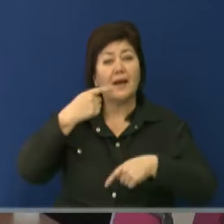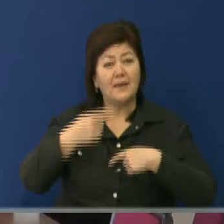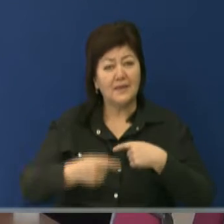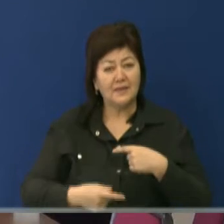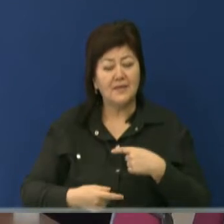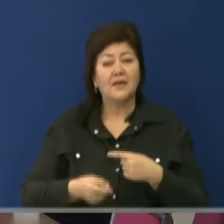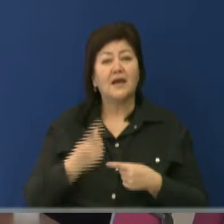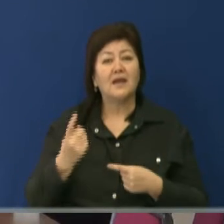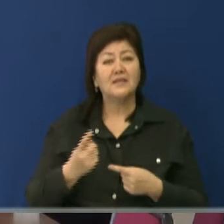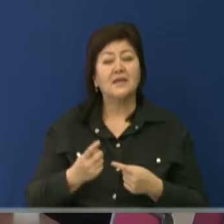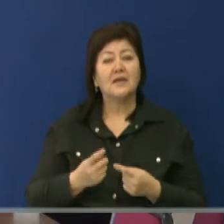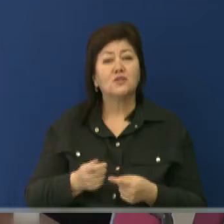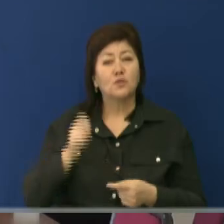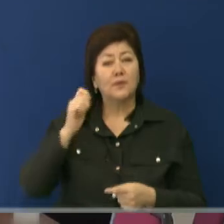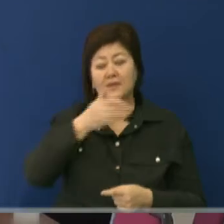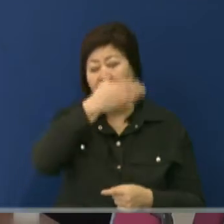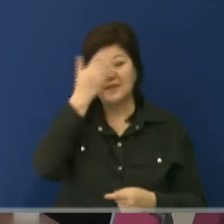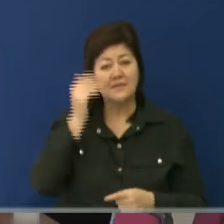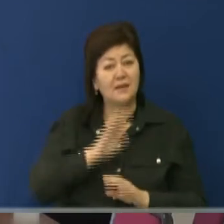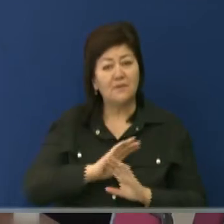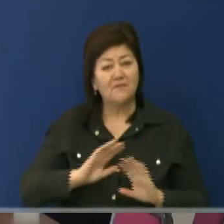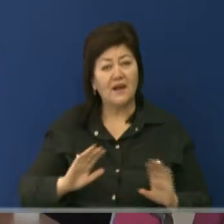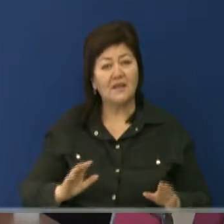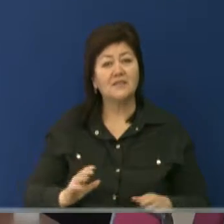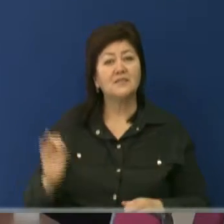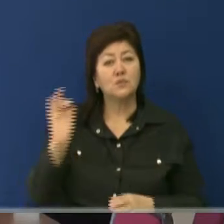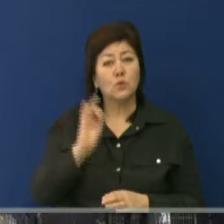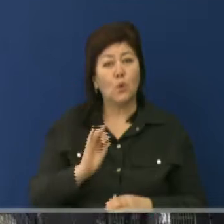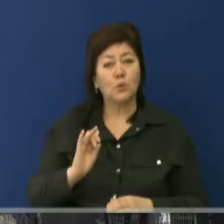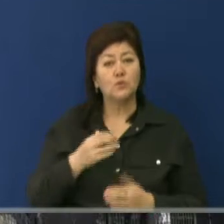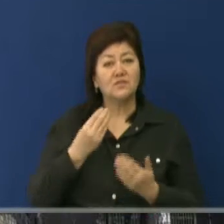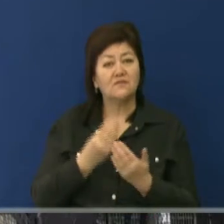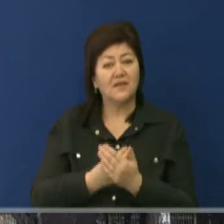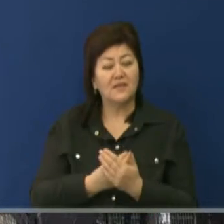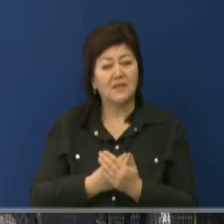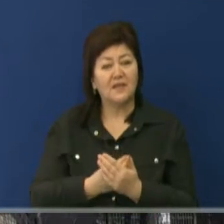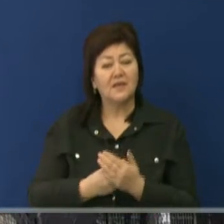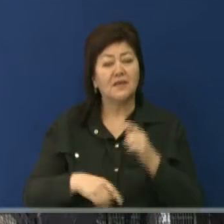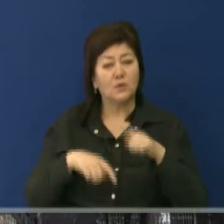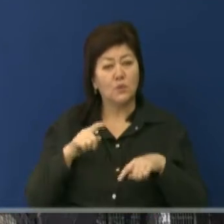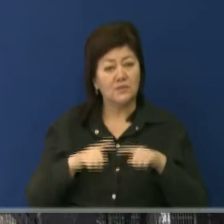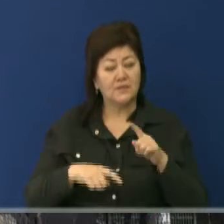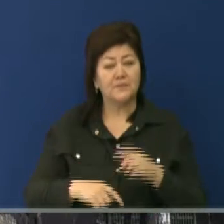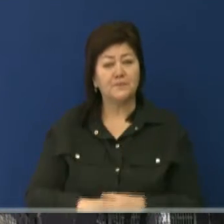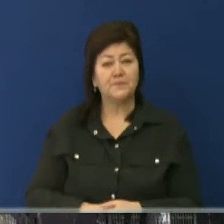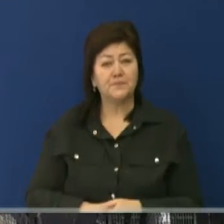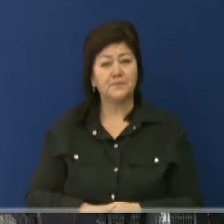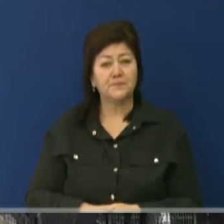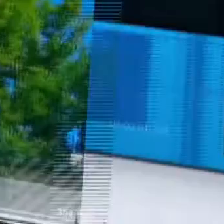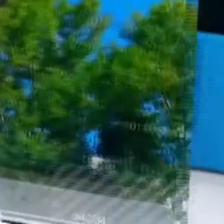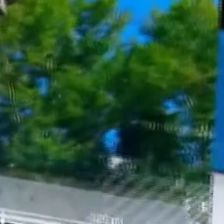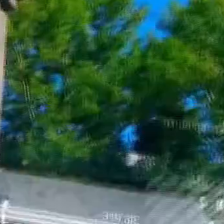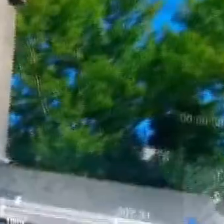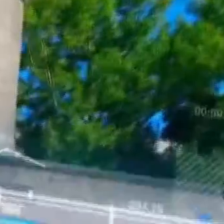ұстанымдарын дәріптеуге еш кедергісіз мүмкіндік жасалып отыр. Бердібек Қарымбай, Самат Секенов, Елжан Мағзумов, Семей